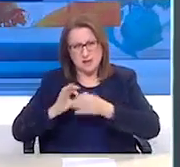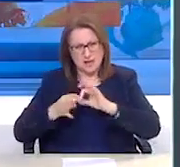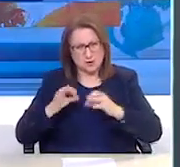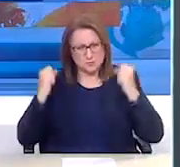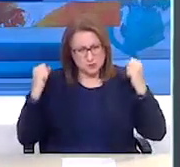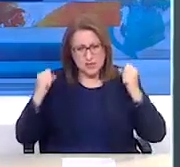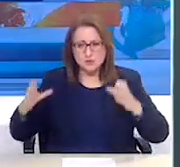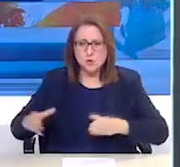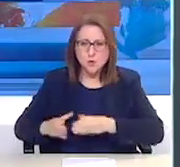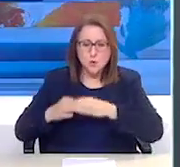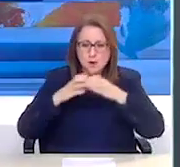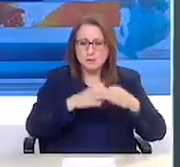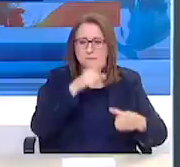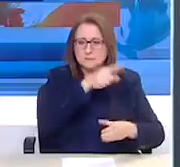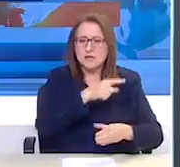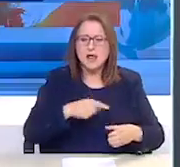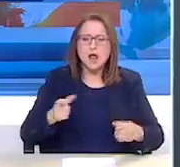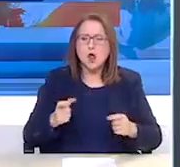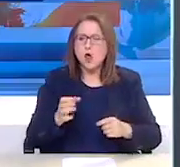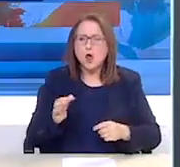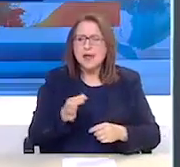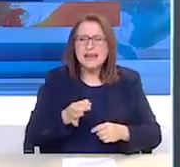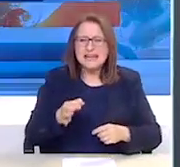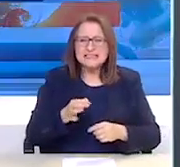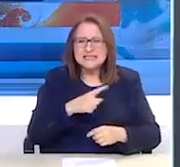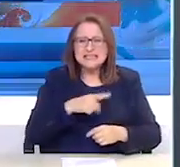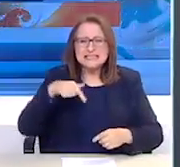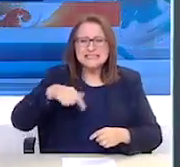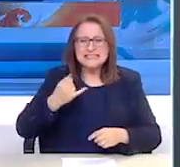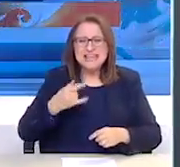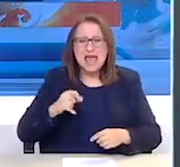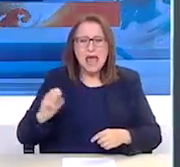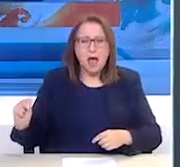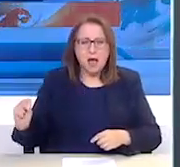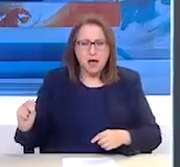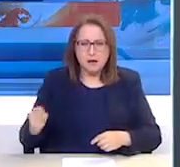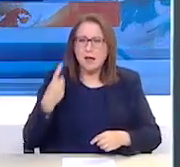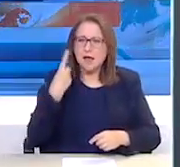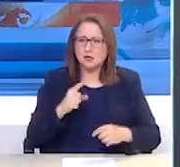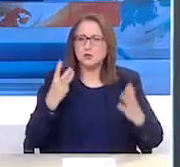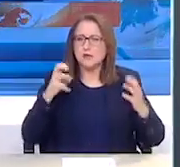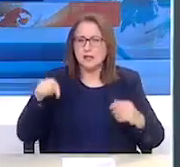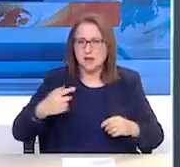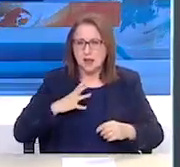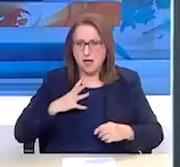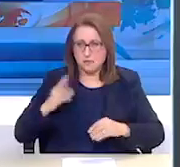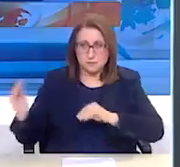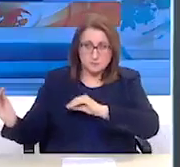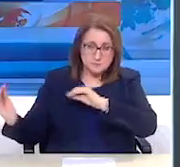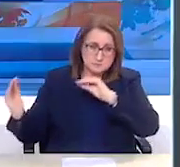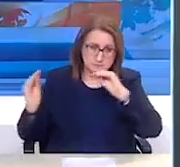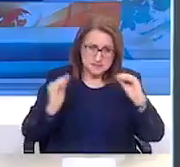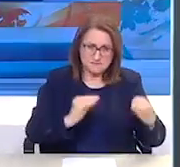οποίοι προορίζονται να μεταφερθούν στην Ηπειρωτική Ελλάδα. Η επιχείρηση διεξήχθη ομαλά και οι ωφελούμενοι συνάνθρωποι μας ήταν